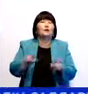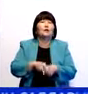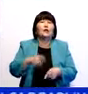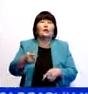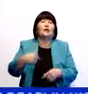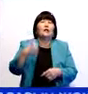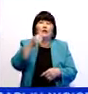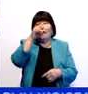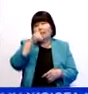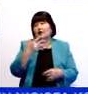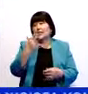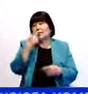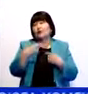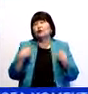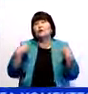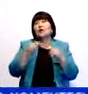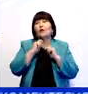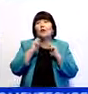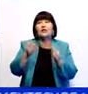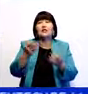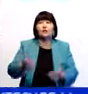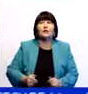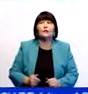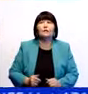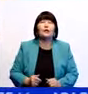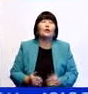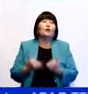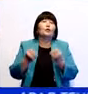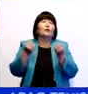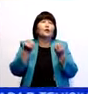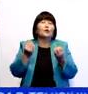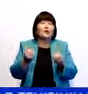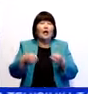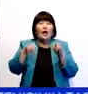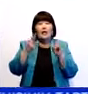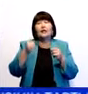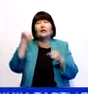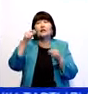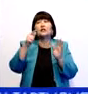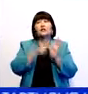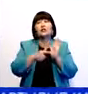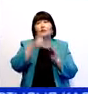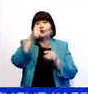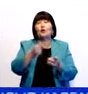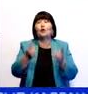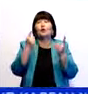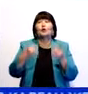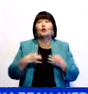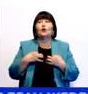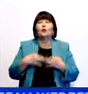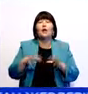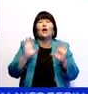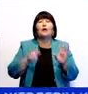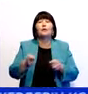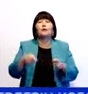жауынгердің иығына қазақы дәстүрмен шапан жапты. Бүгін арнайы жеңістің 77 жылдық үлкен мерекесімен